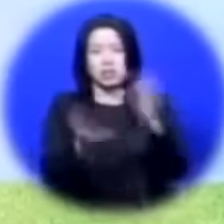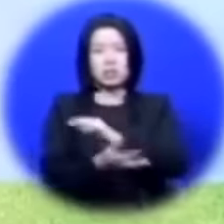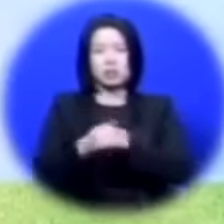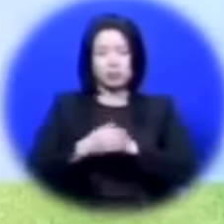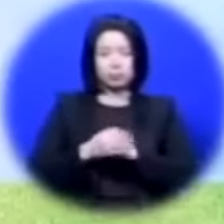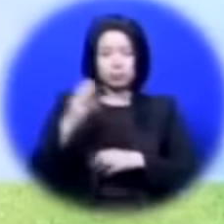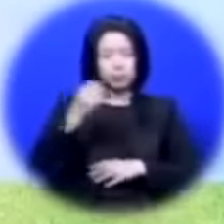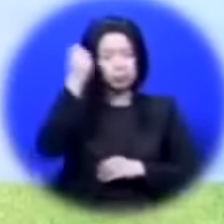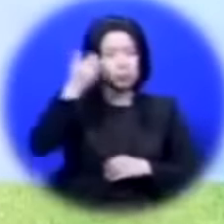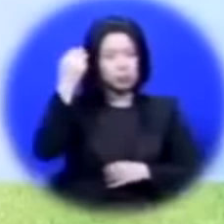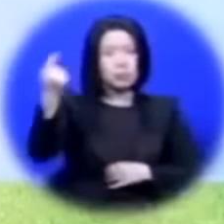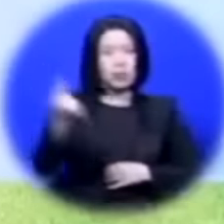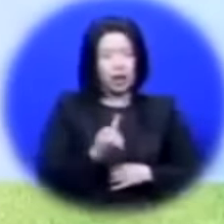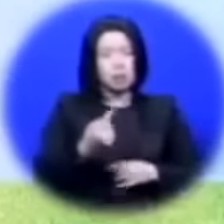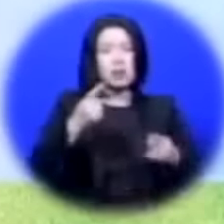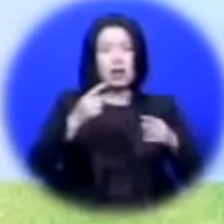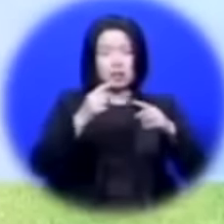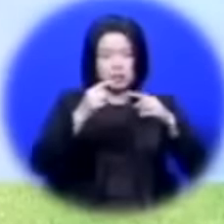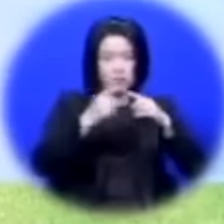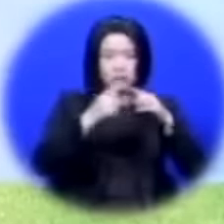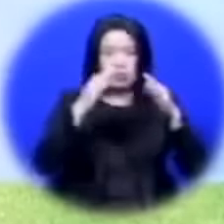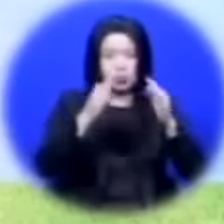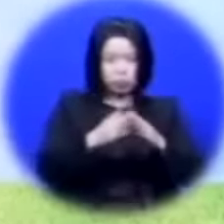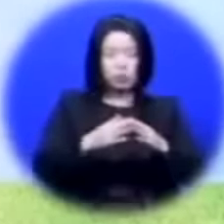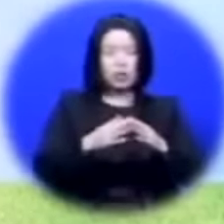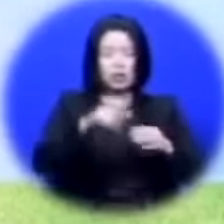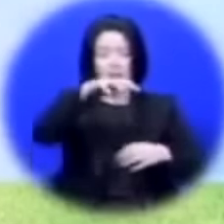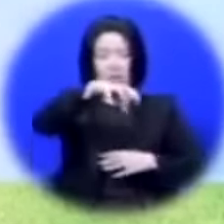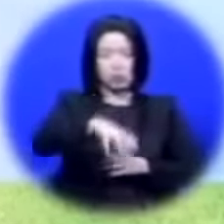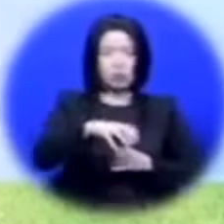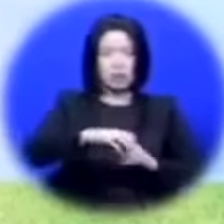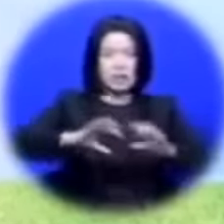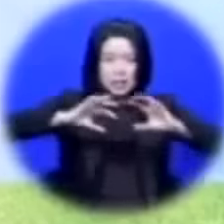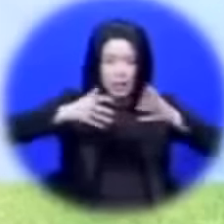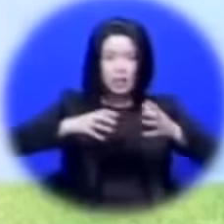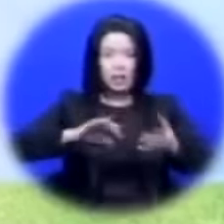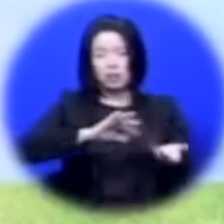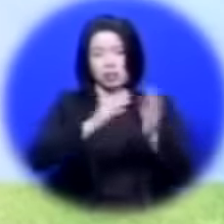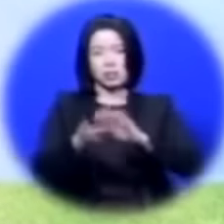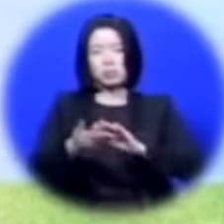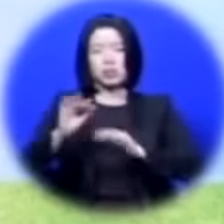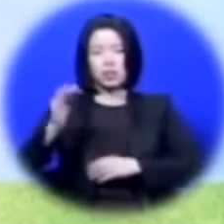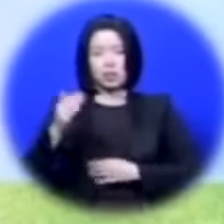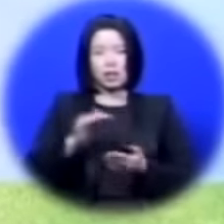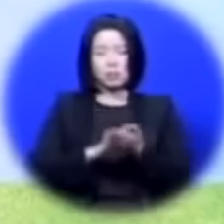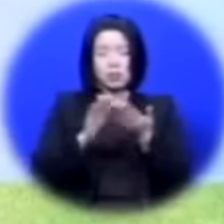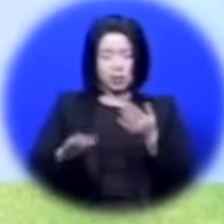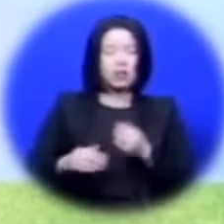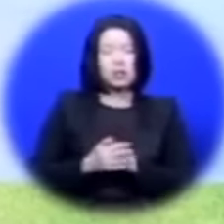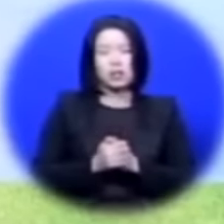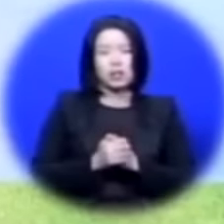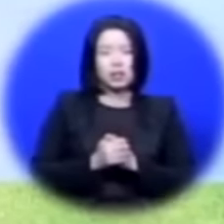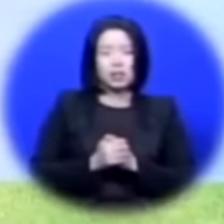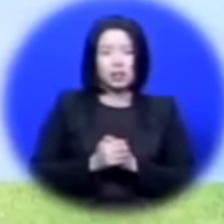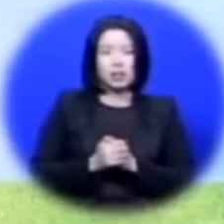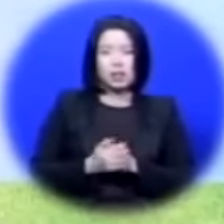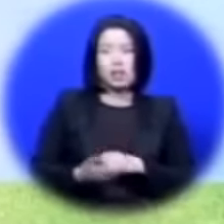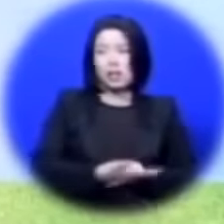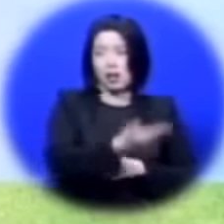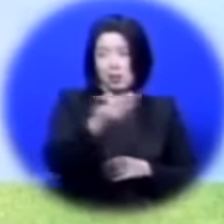임한 성도와 그 교회 공동체를 통하여 비로소 교회는 세상은 뒤집어지는 거예요